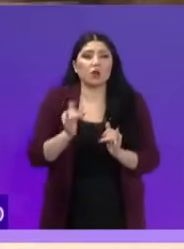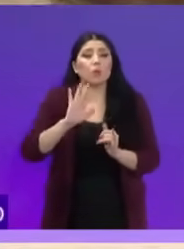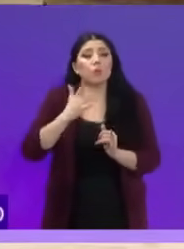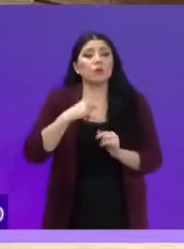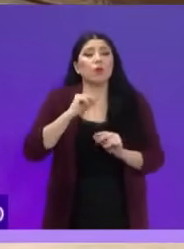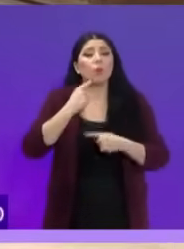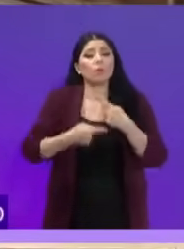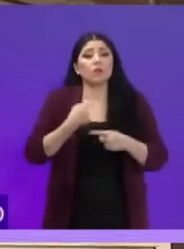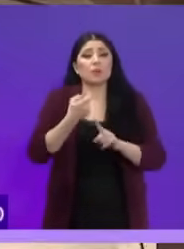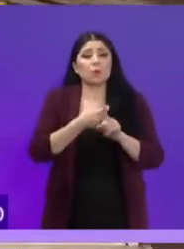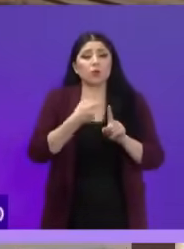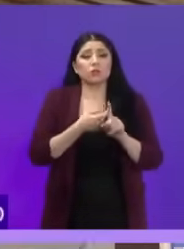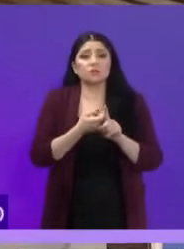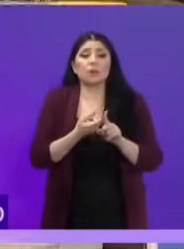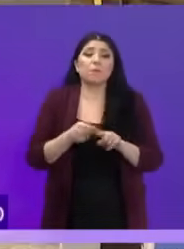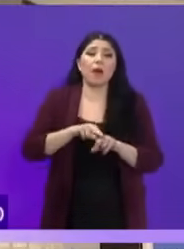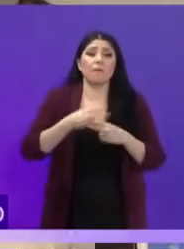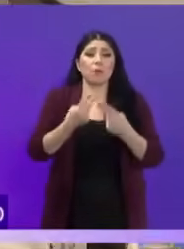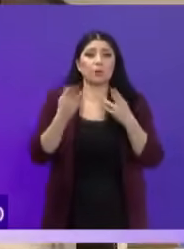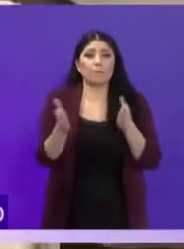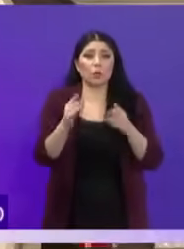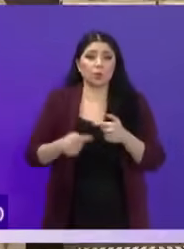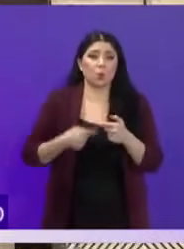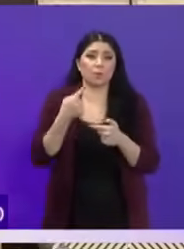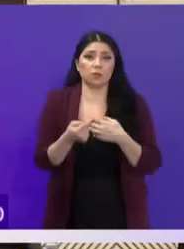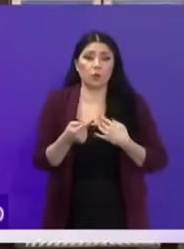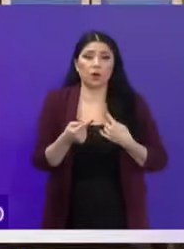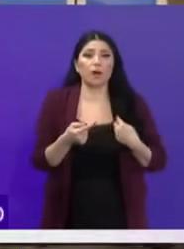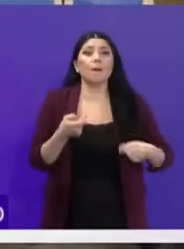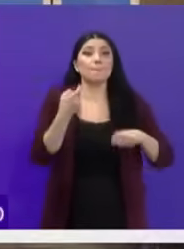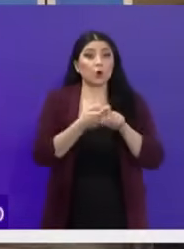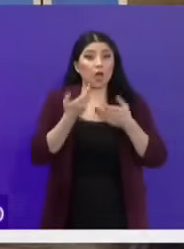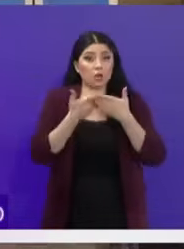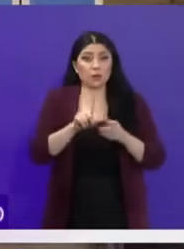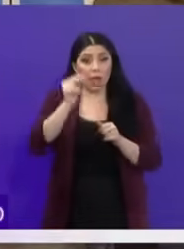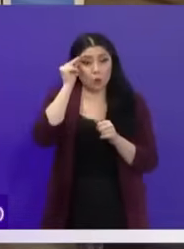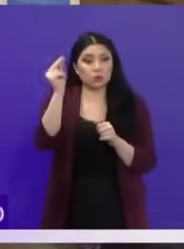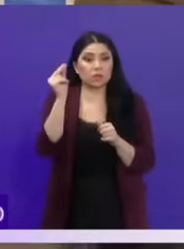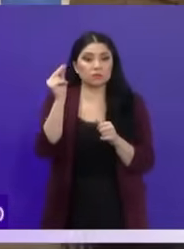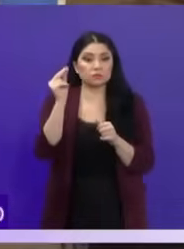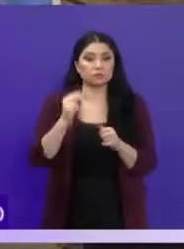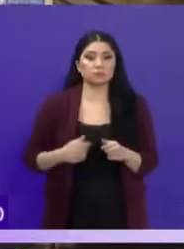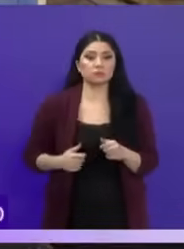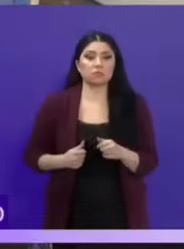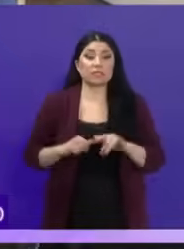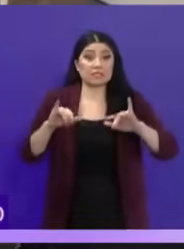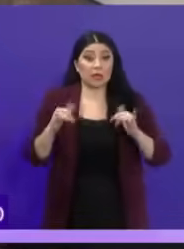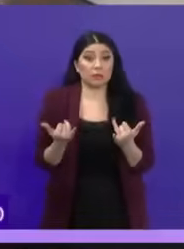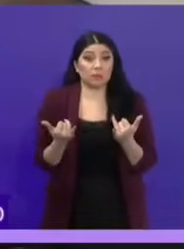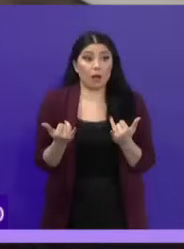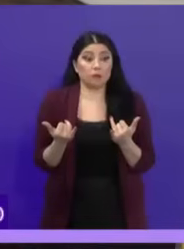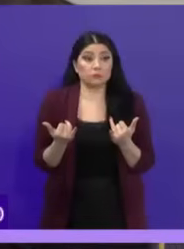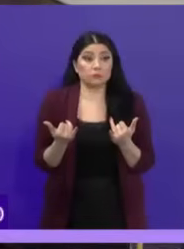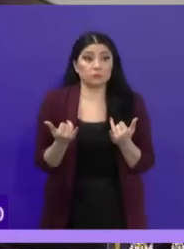mai importante în perioada imediat următoare. Protestul, spuneați că a început ad hoc, s-a întâmplat, a fost un